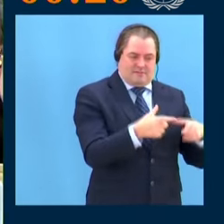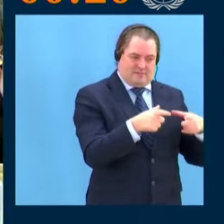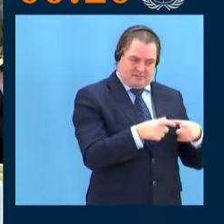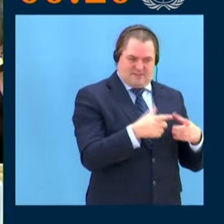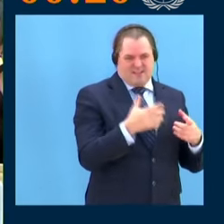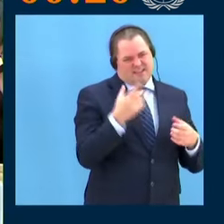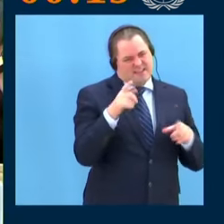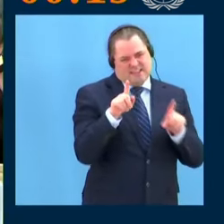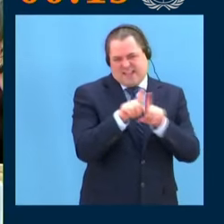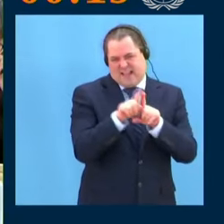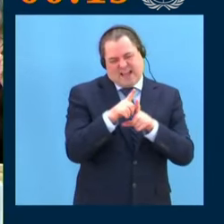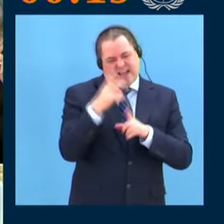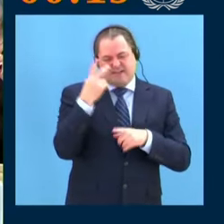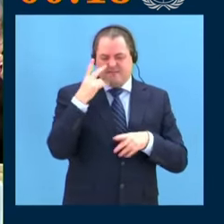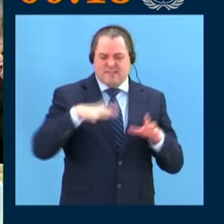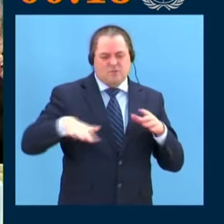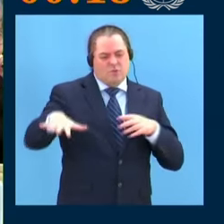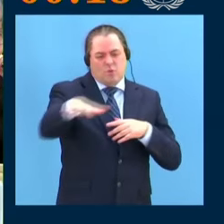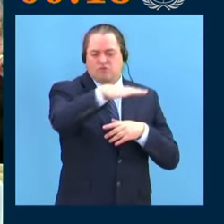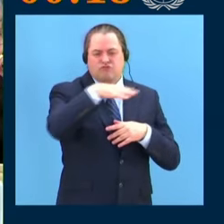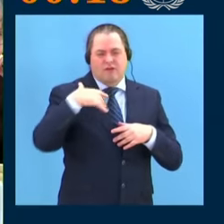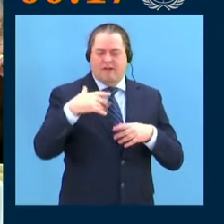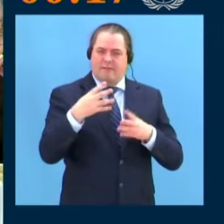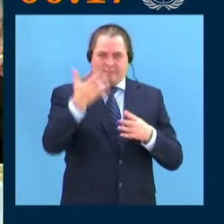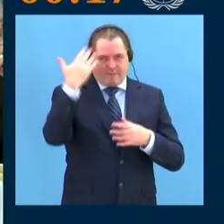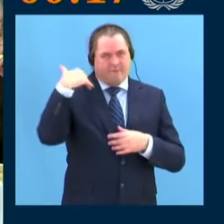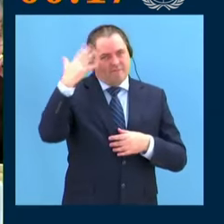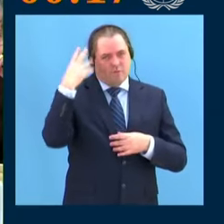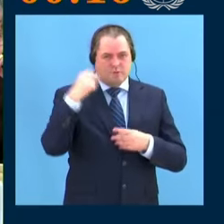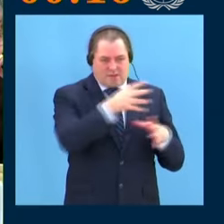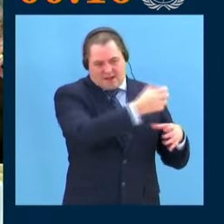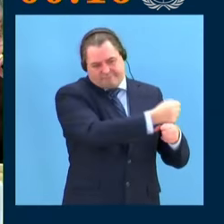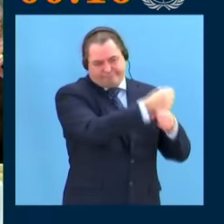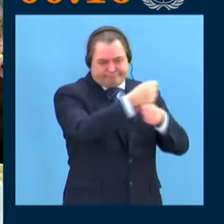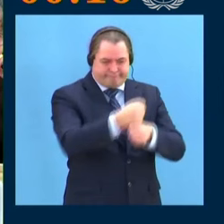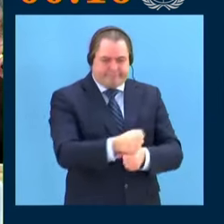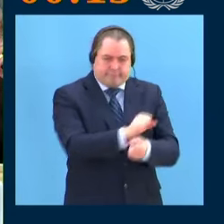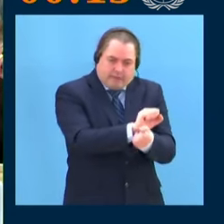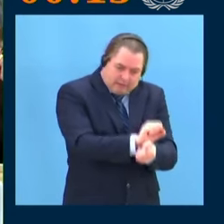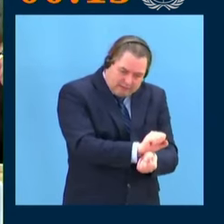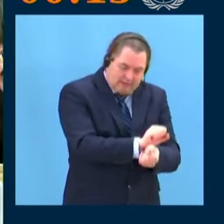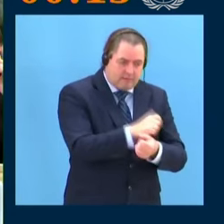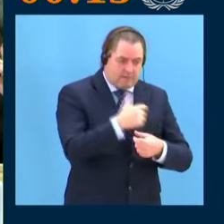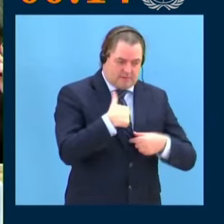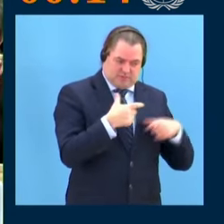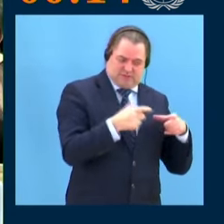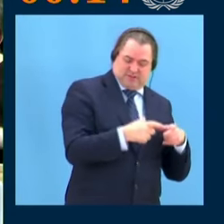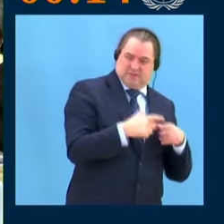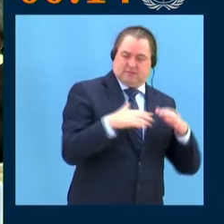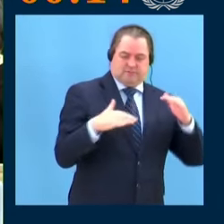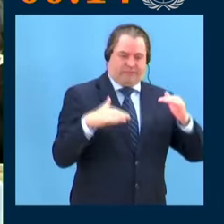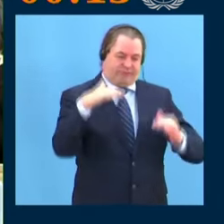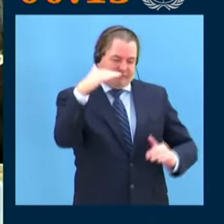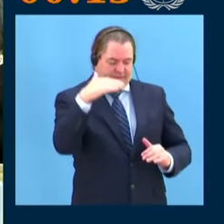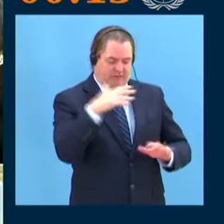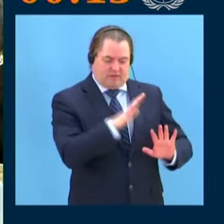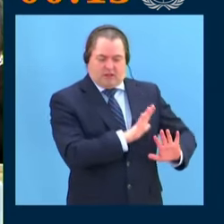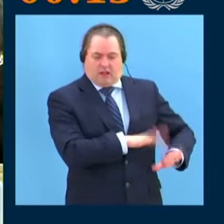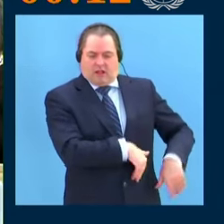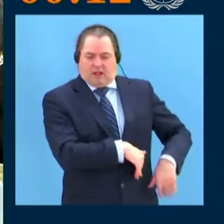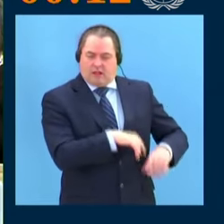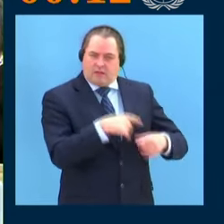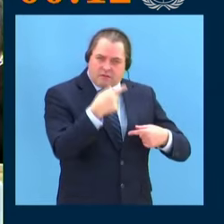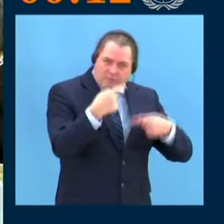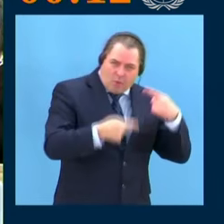et politiques. Les derniers dans les hiérarchies des castes sont les Machoubés, esclaves des Halplars, les Comons, esclaves c'est